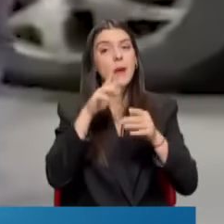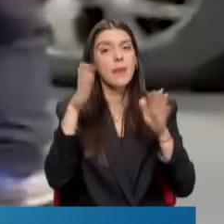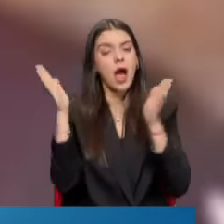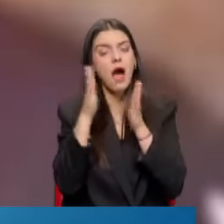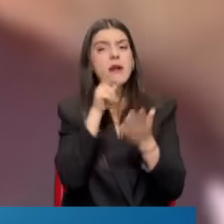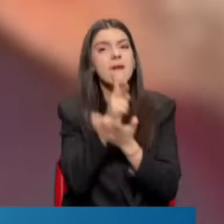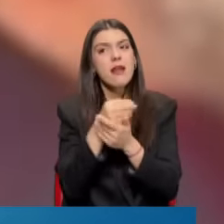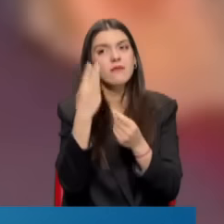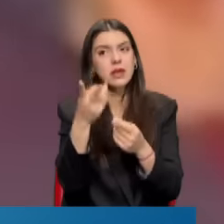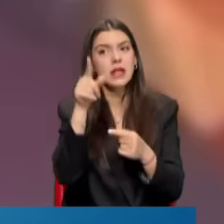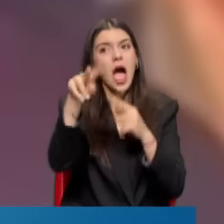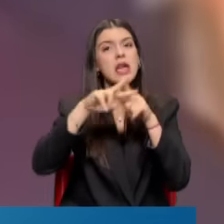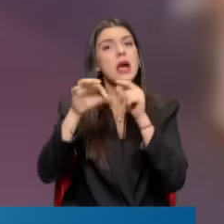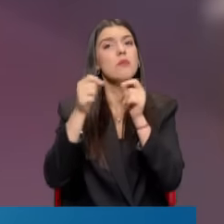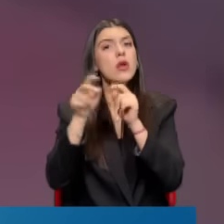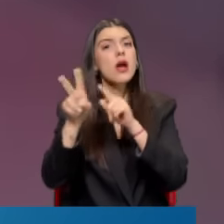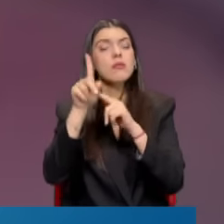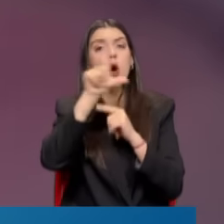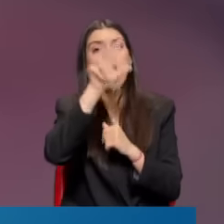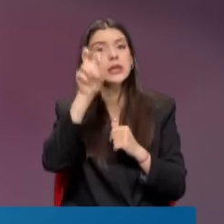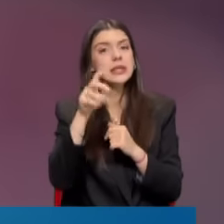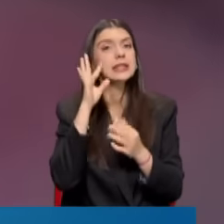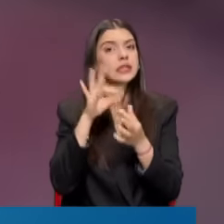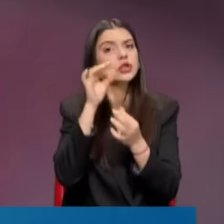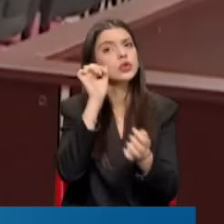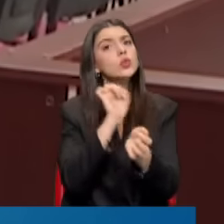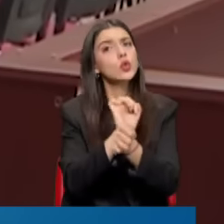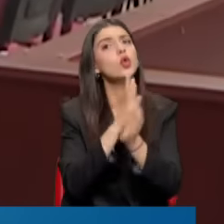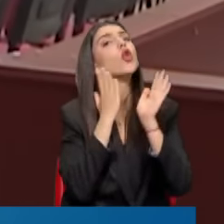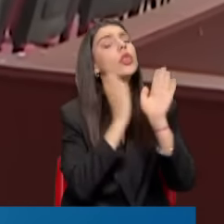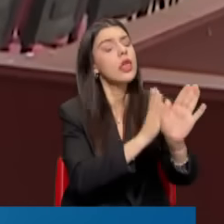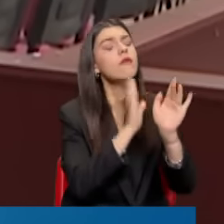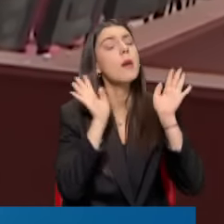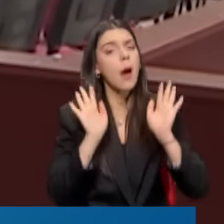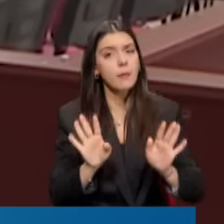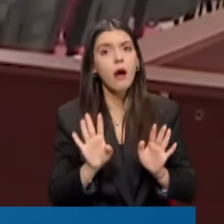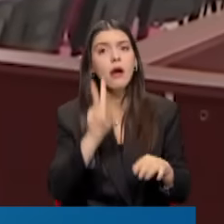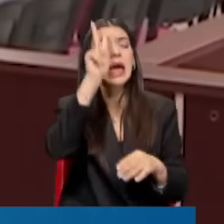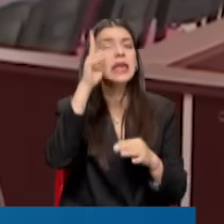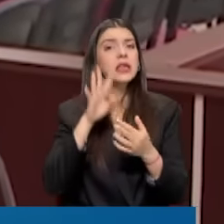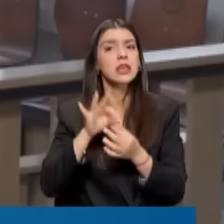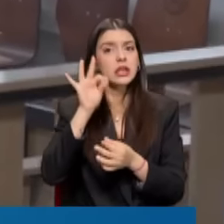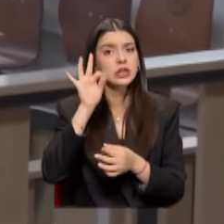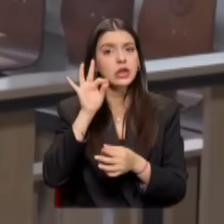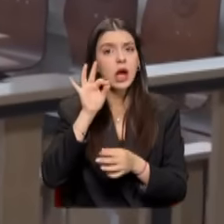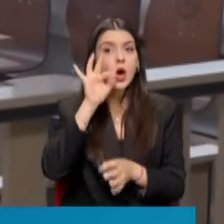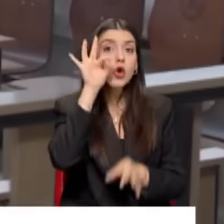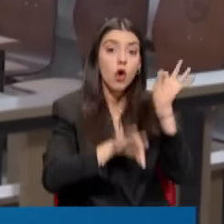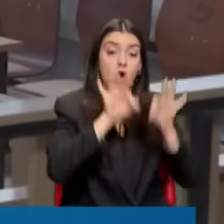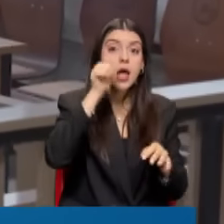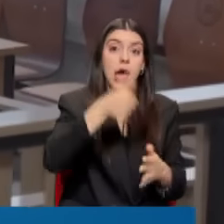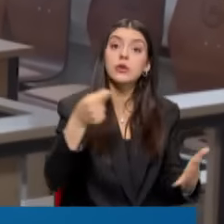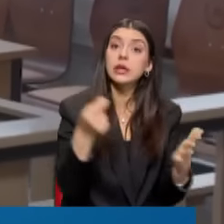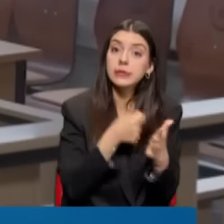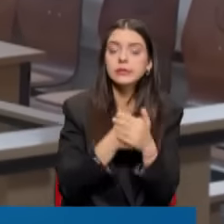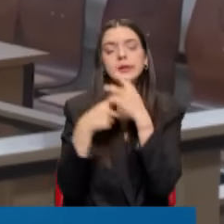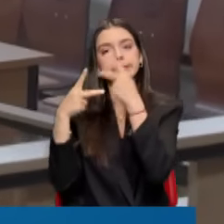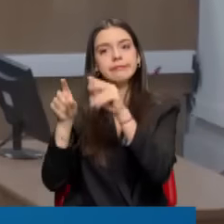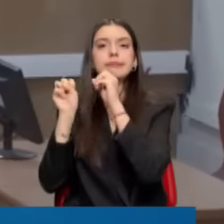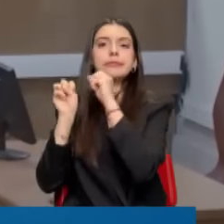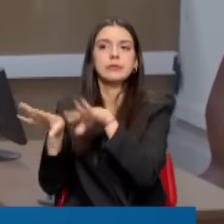Bora Kaplan'ın da aralarında olduğu 18 Sanığın tutukluluğuna devam kararı verirken iki sanığı adli kontrolle tahliye etti Bir